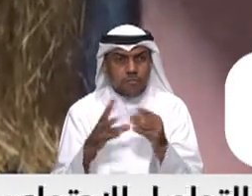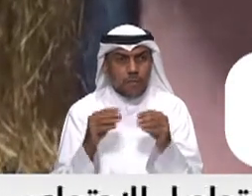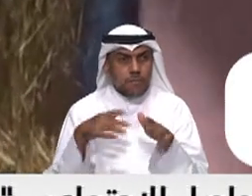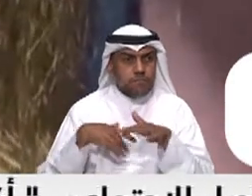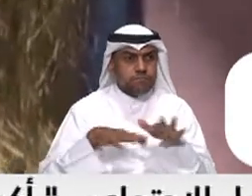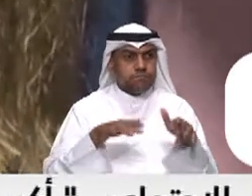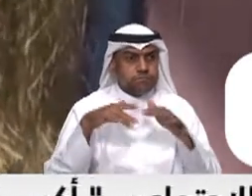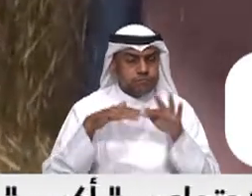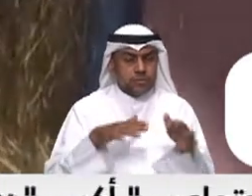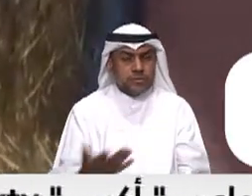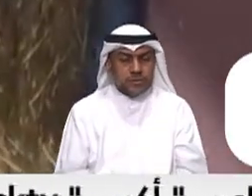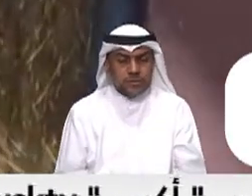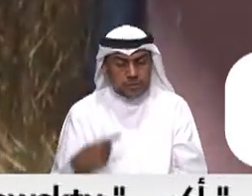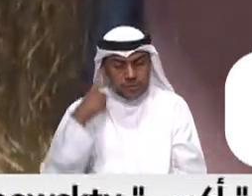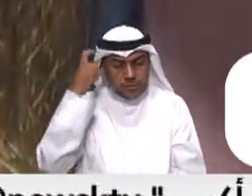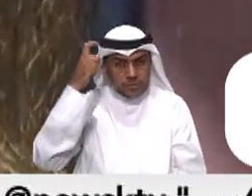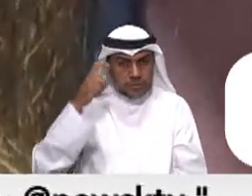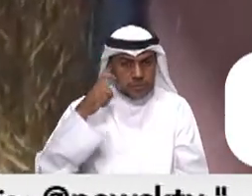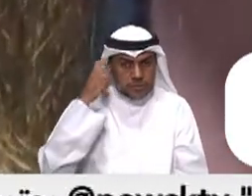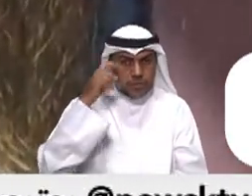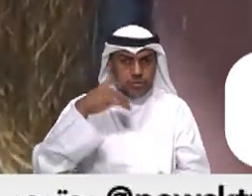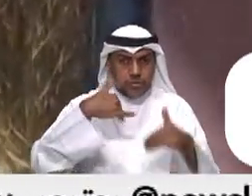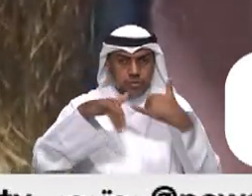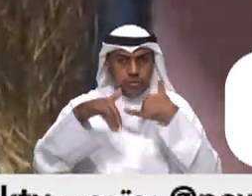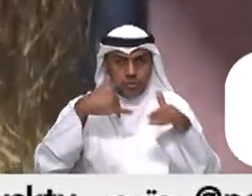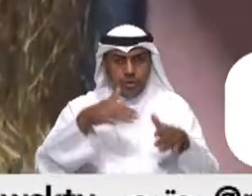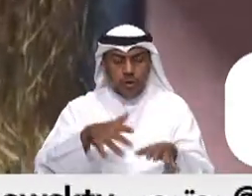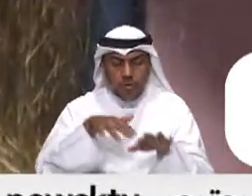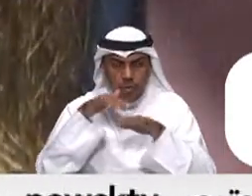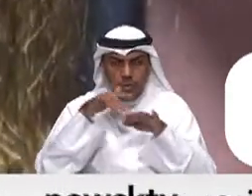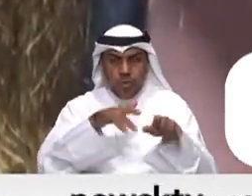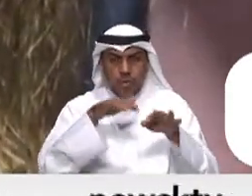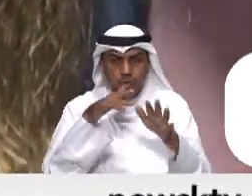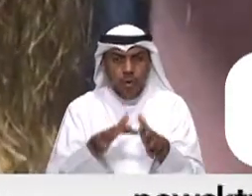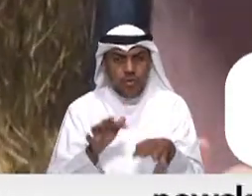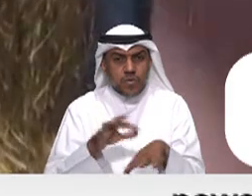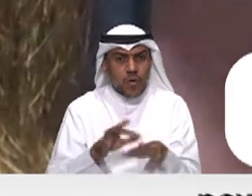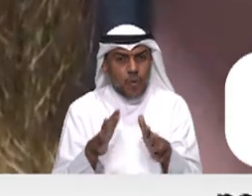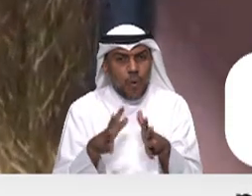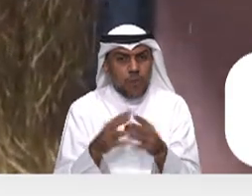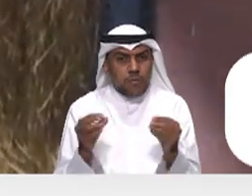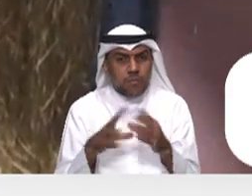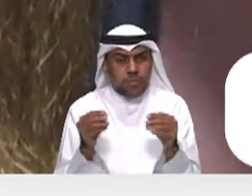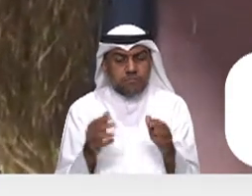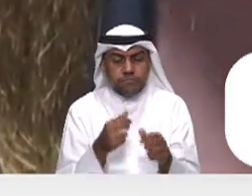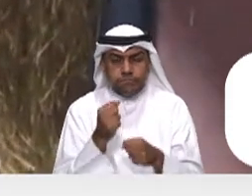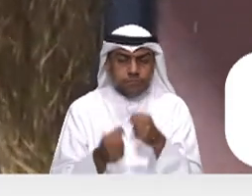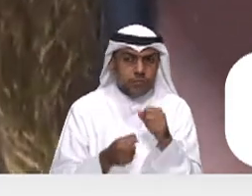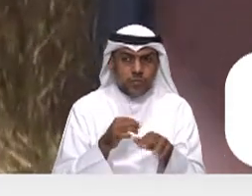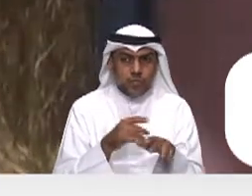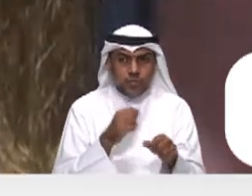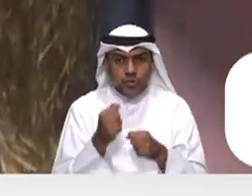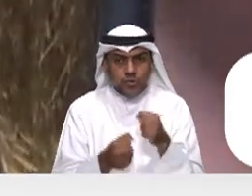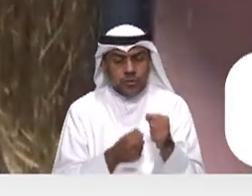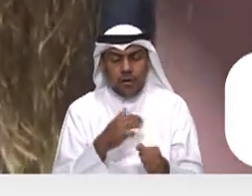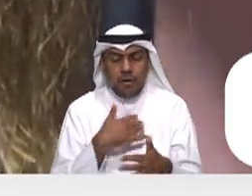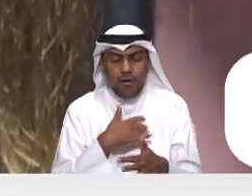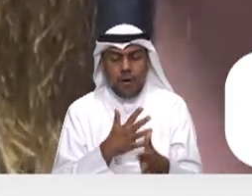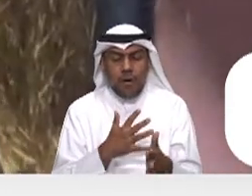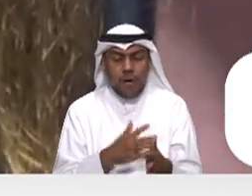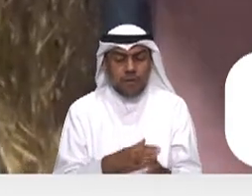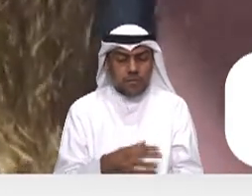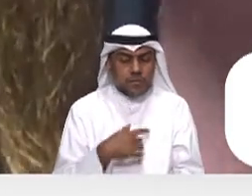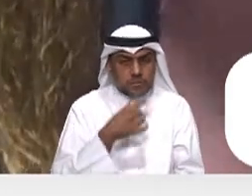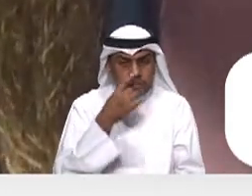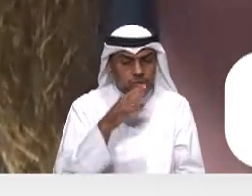من الخوف والهستيريا في الشوارع اللبنانية. خافت الناس ورقدت من بيوتها بشكل هستيري